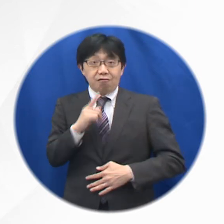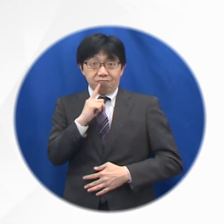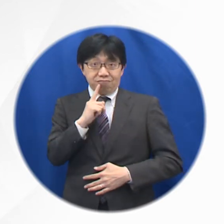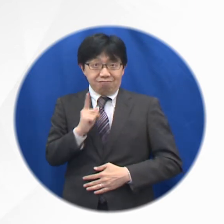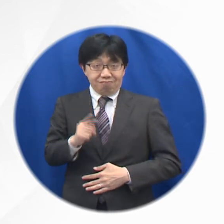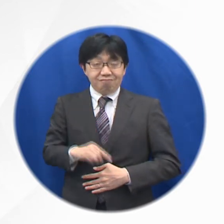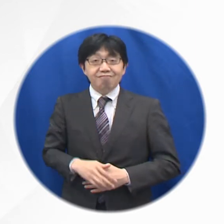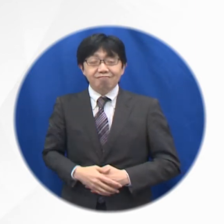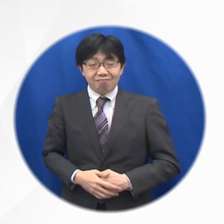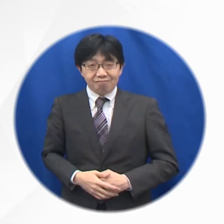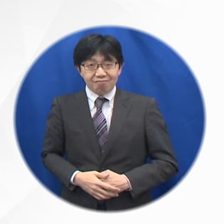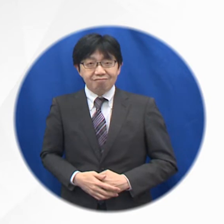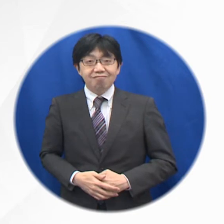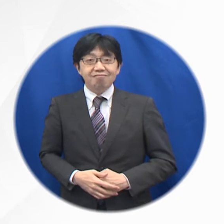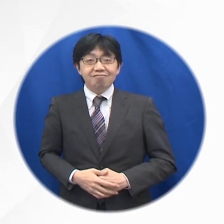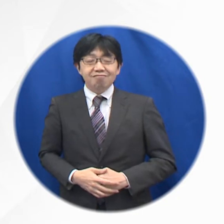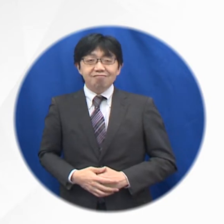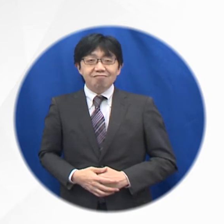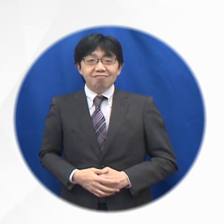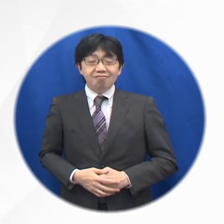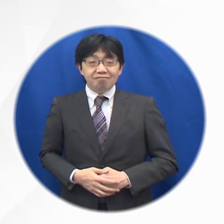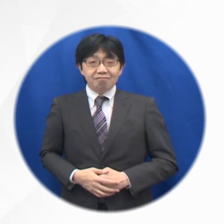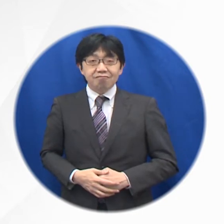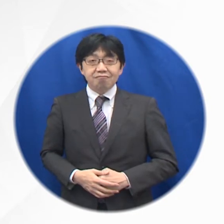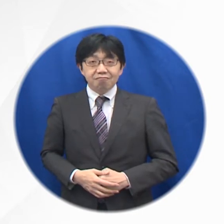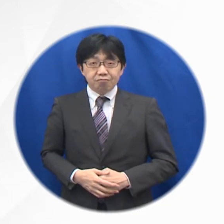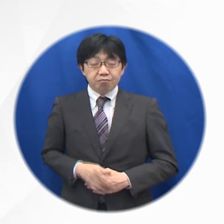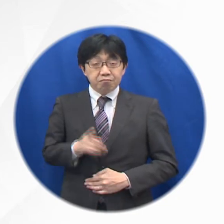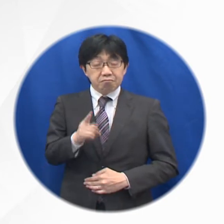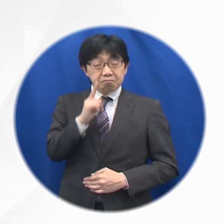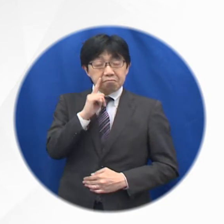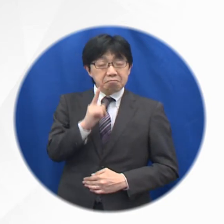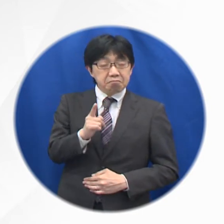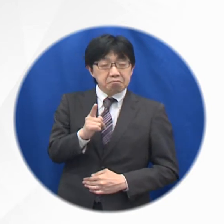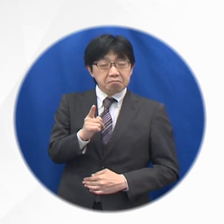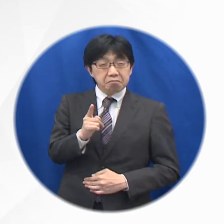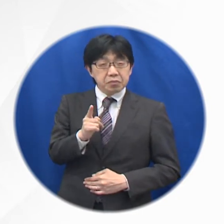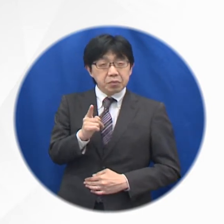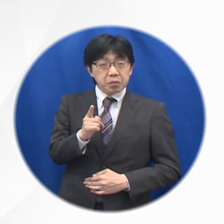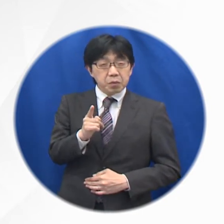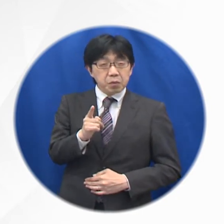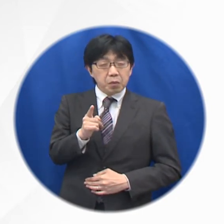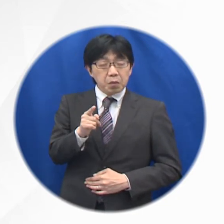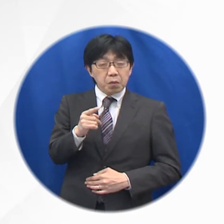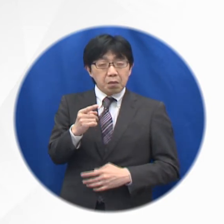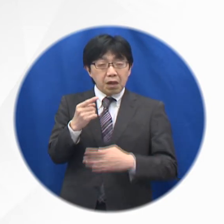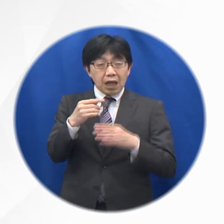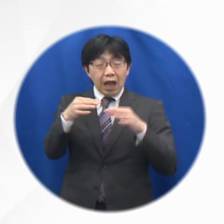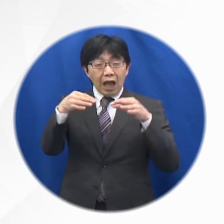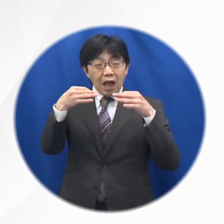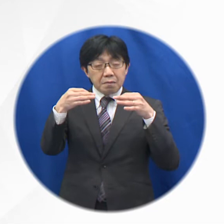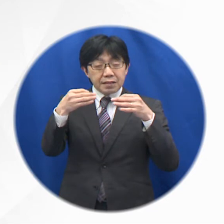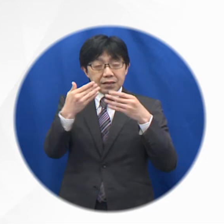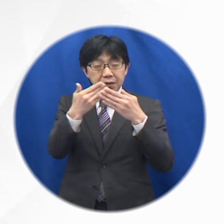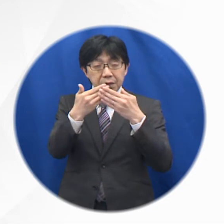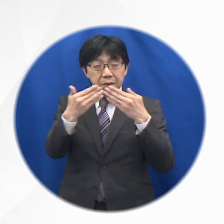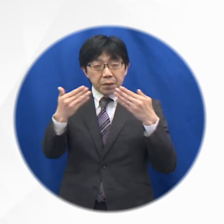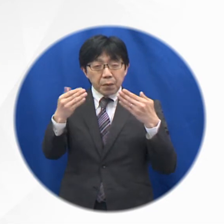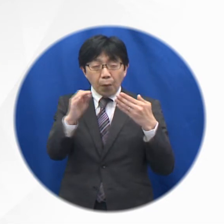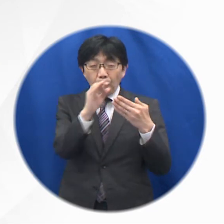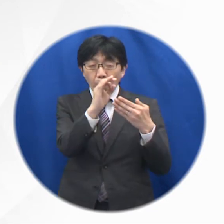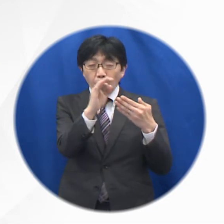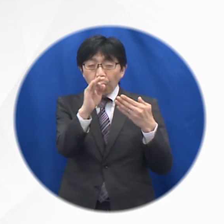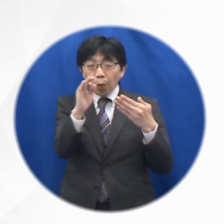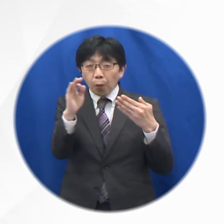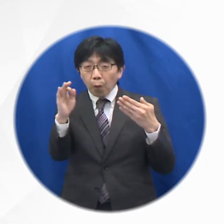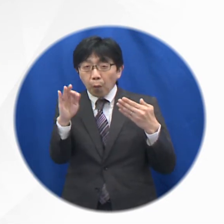ただいております。こちらよくご覧いただきますと、紙の表面に小さな点が